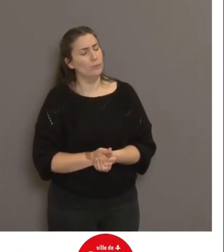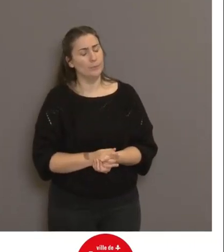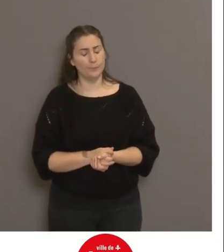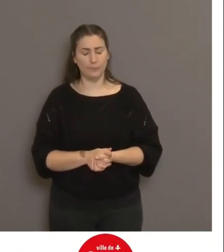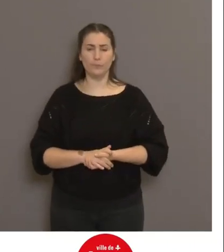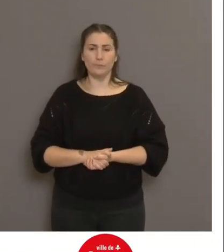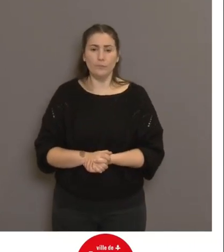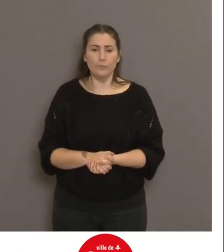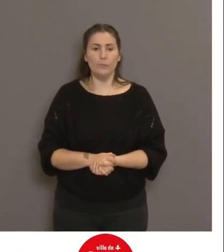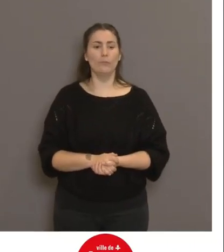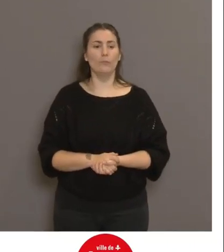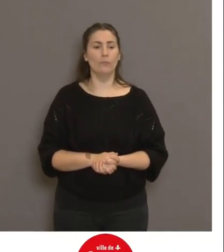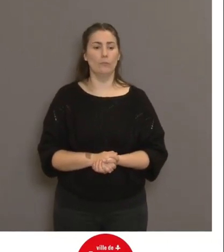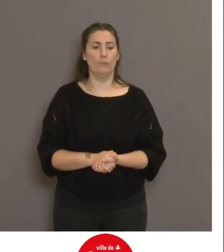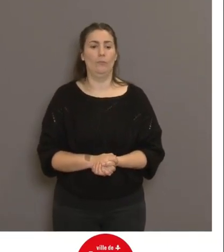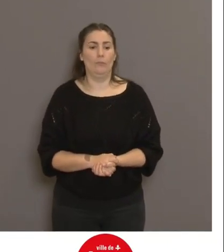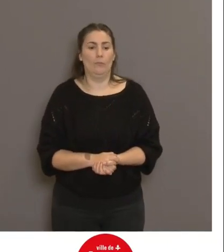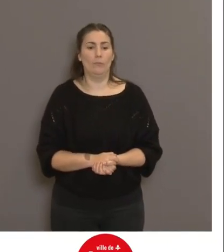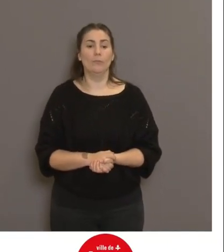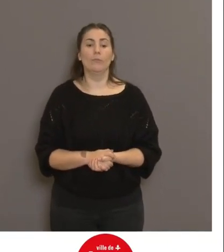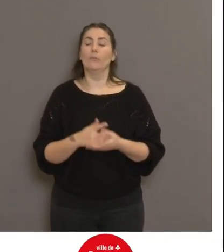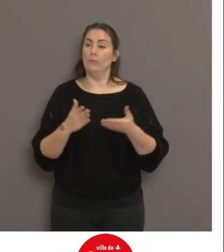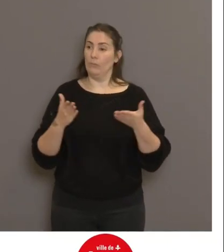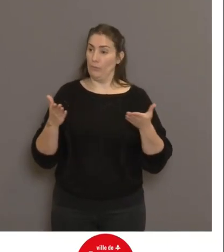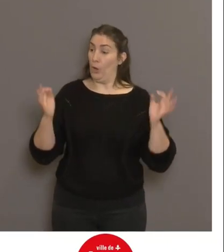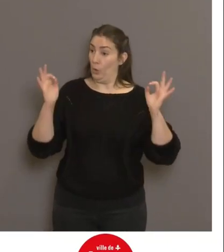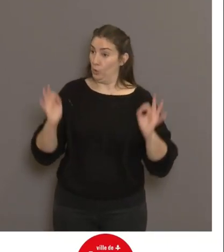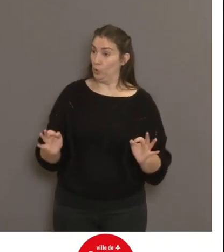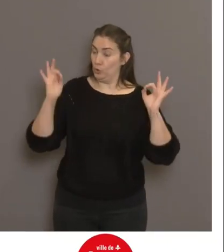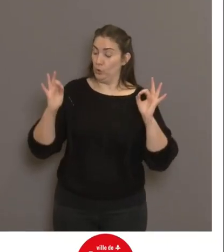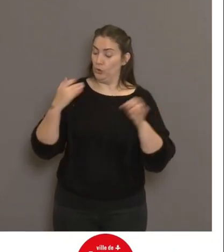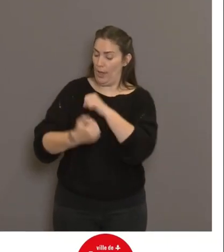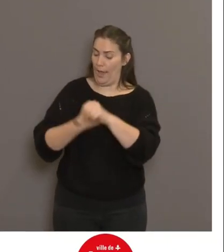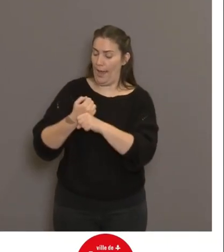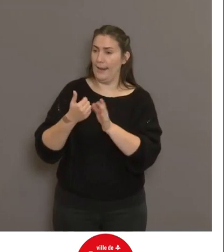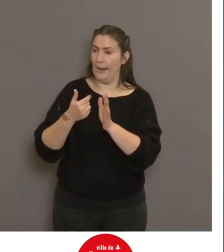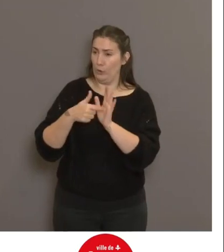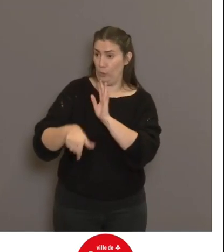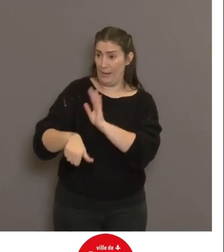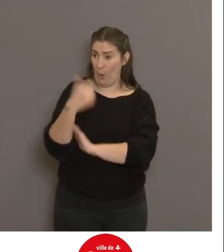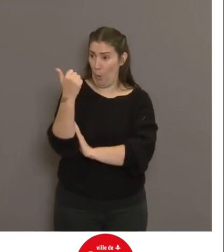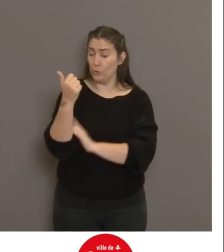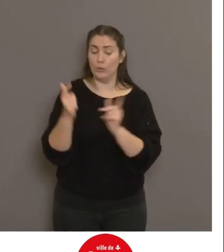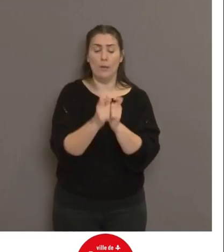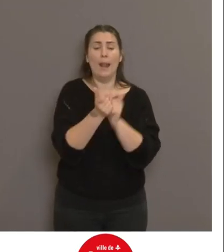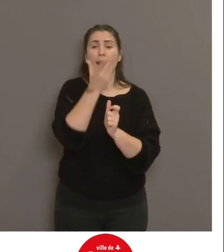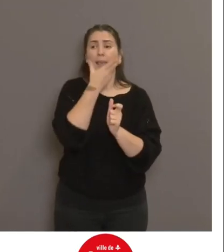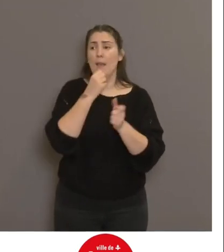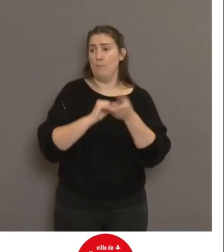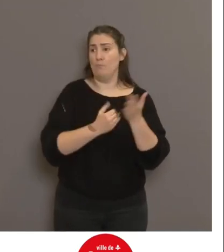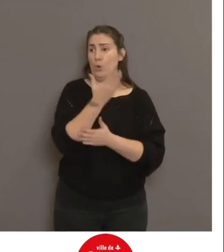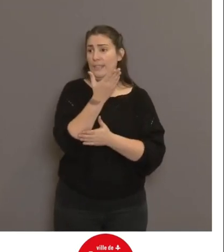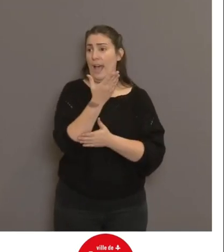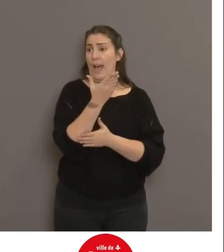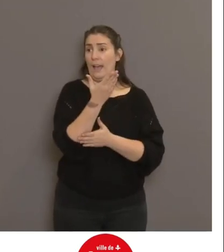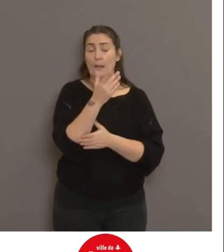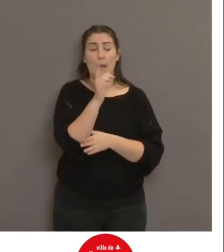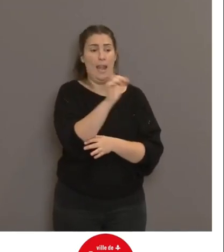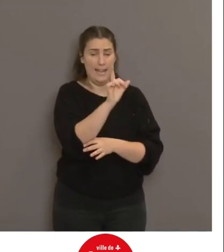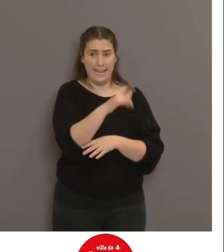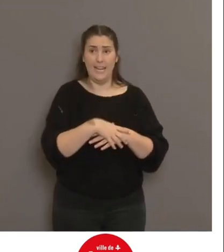Au Fayoum. Madame le maire, oui. Dans le cours de l'année 2011, le musée du Palais des Beaux-Arts de Lille a fait l'acquisition d'un portrait funéraire